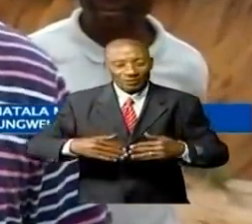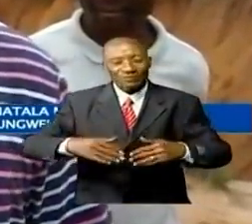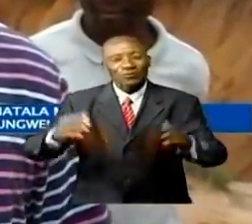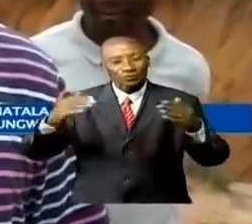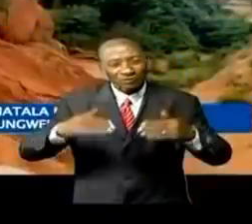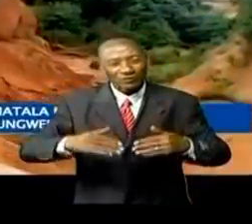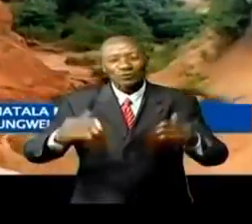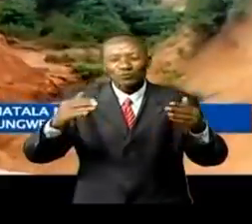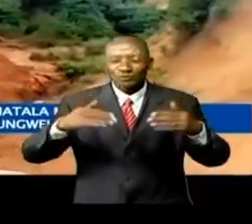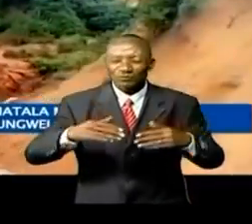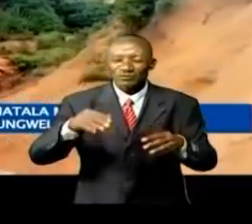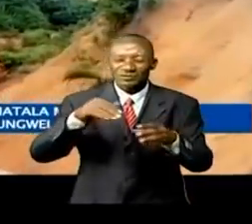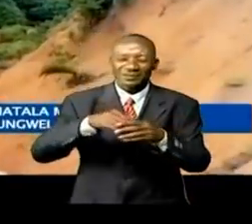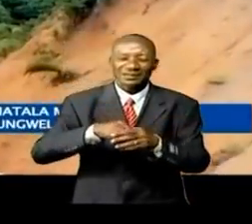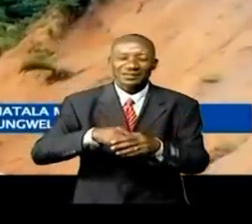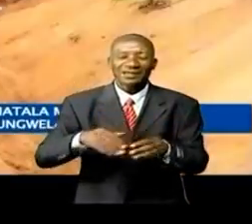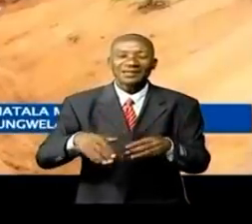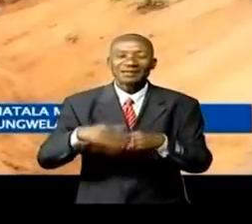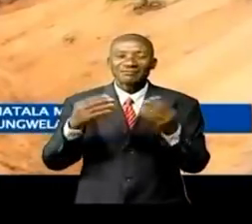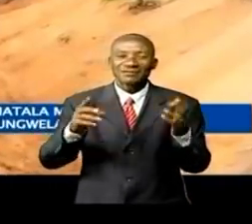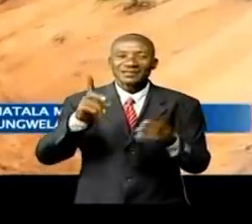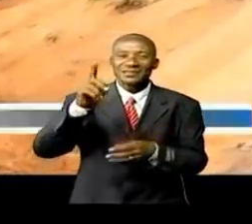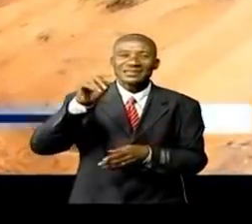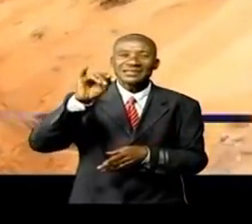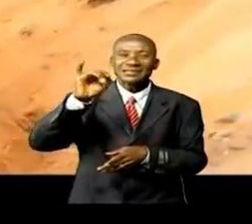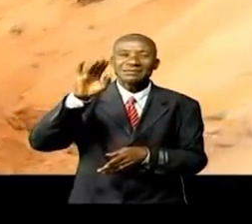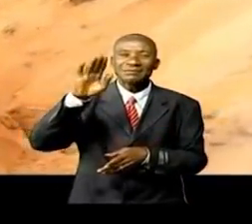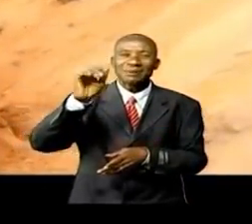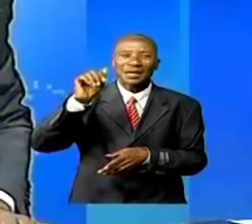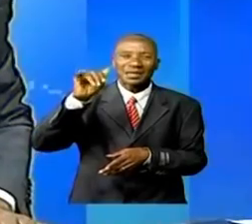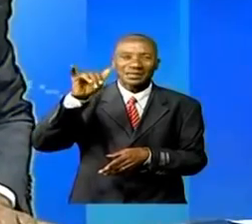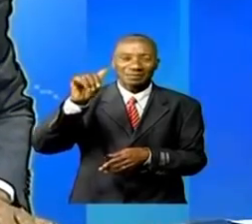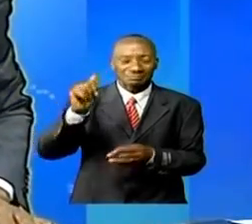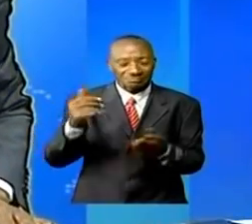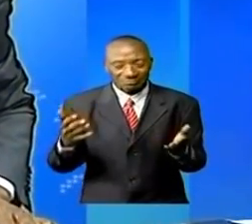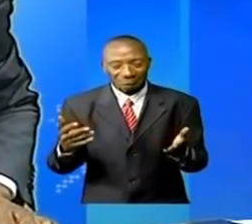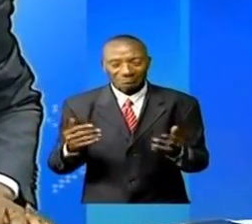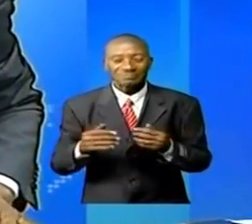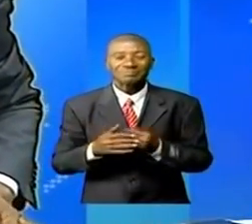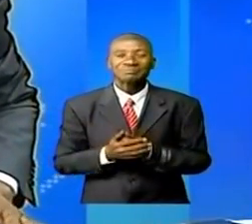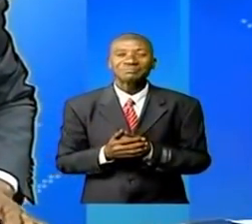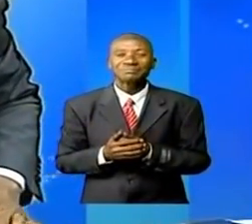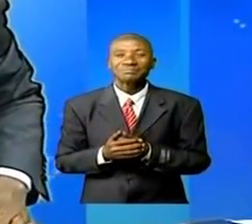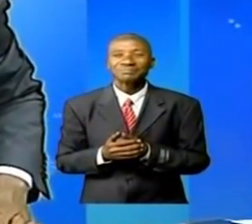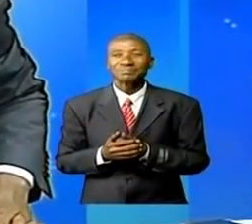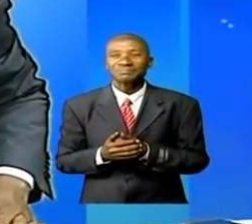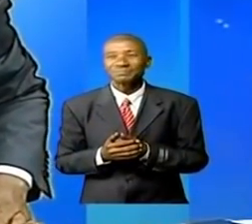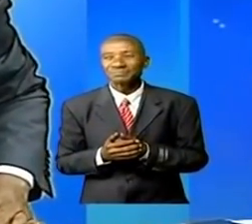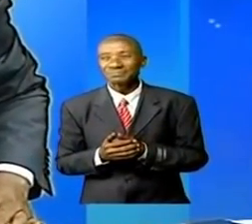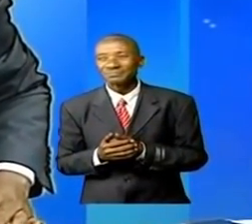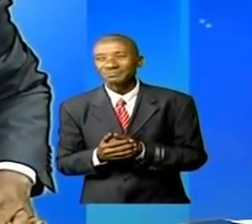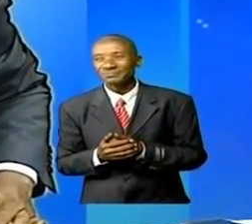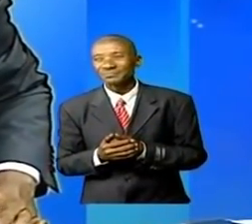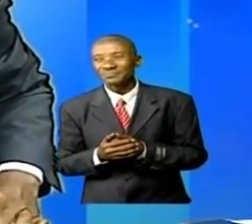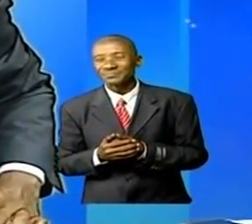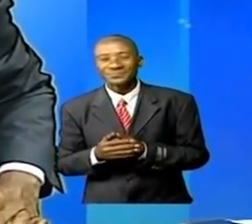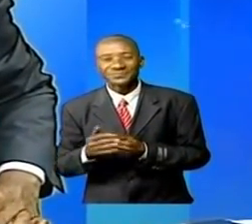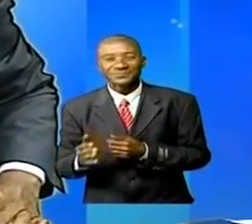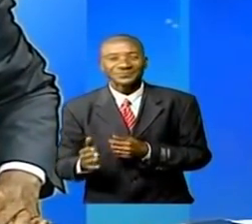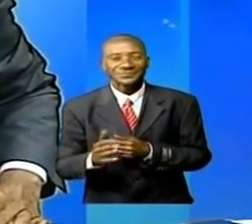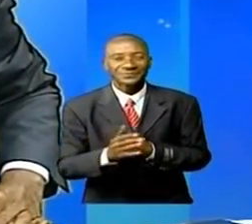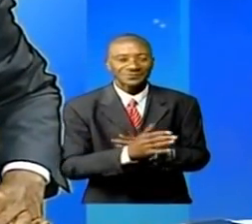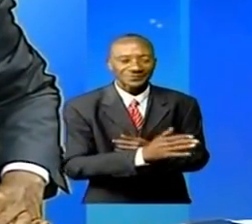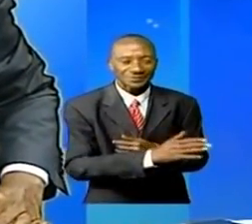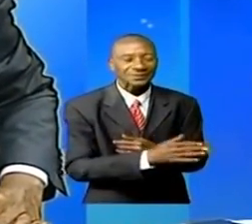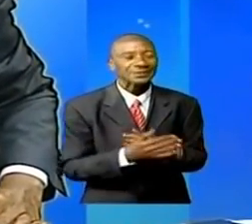des autorités est attendue avec beaucoup d'impatience. Le mandat de l'RDC au Sissiba, Libreville au Gabon, est